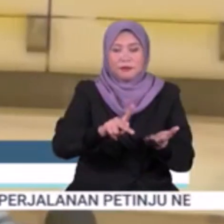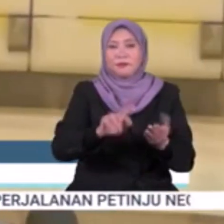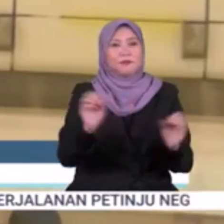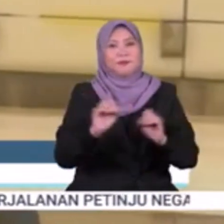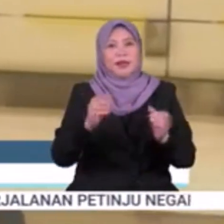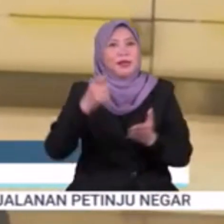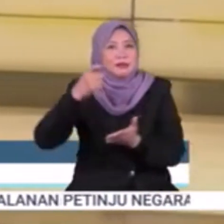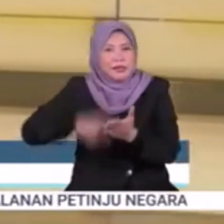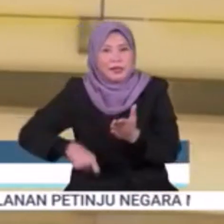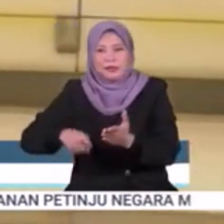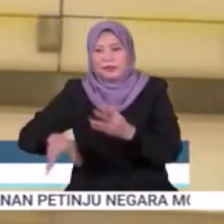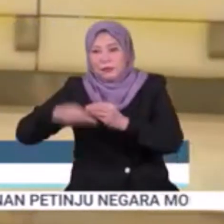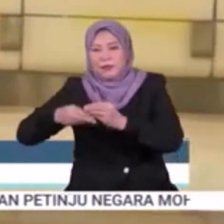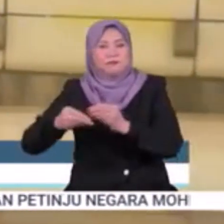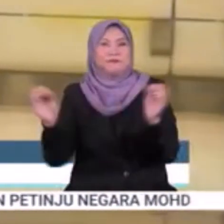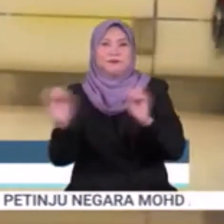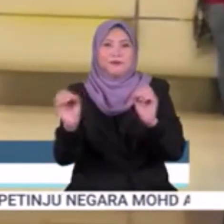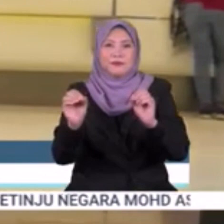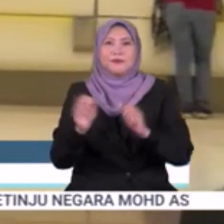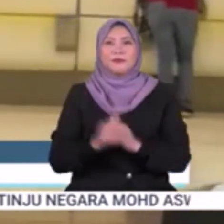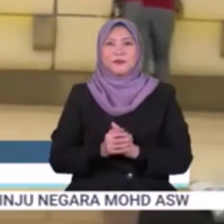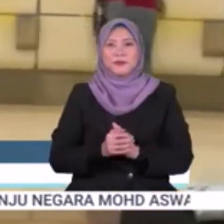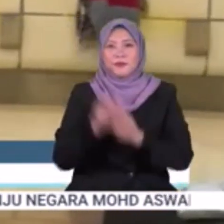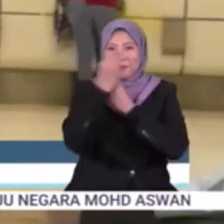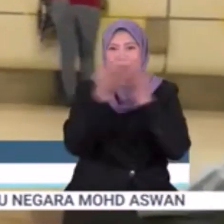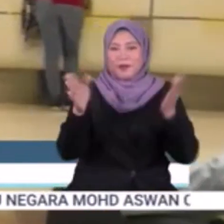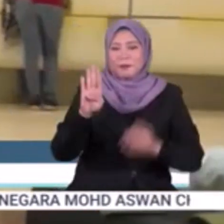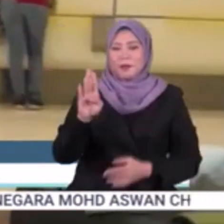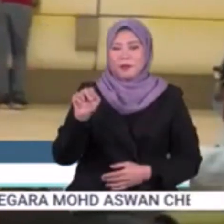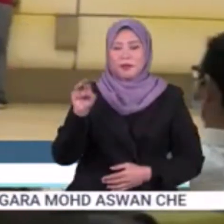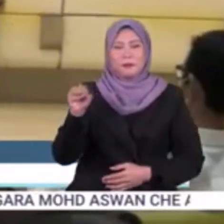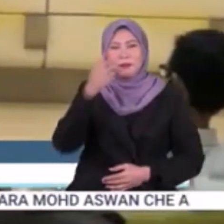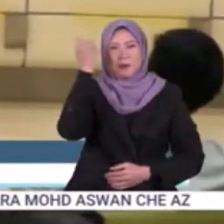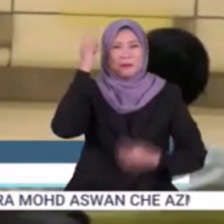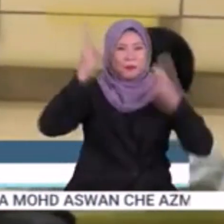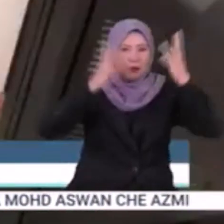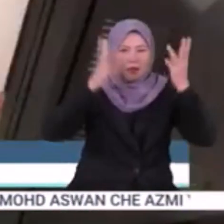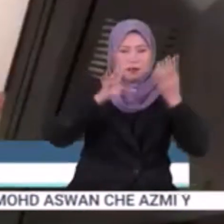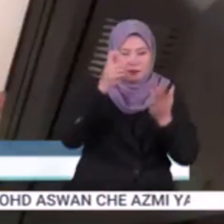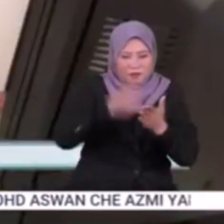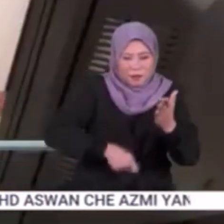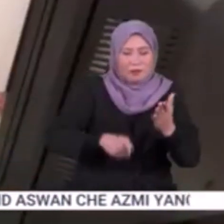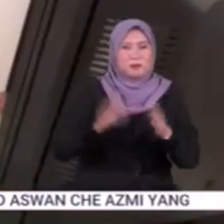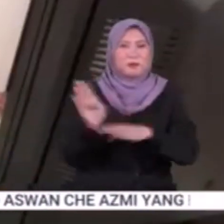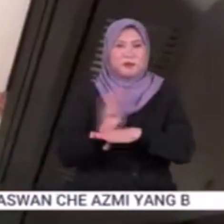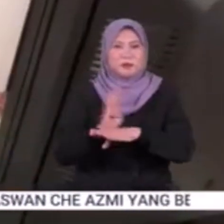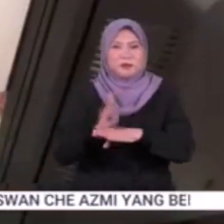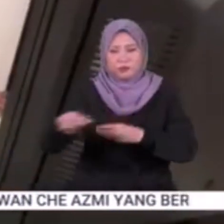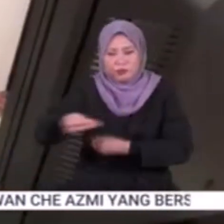tidak akan dikenakan charge tambahan kenyataan dikeluarkan BNN susulan kebimbangan mengenai